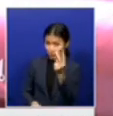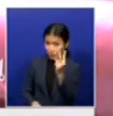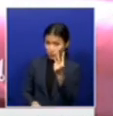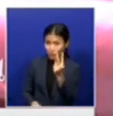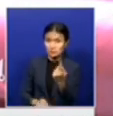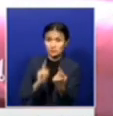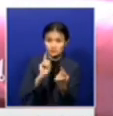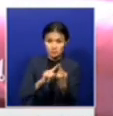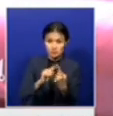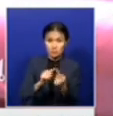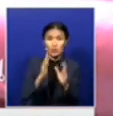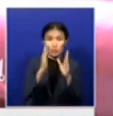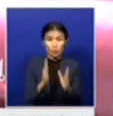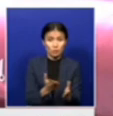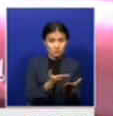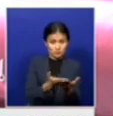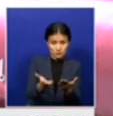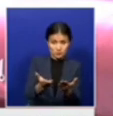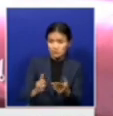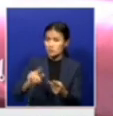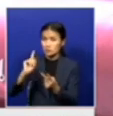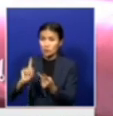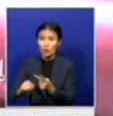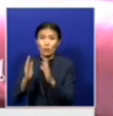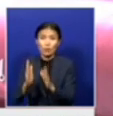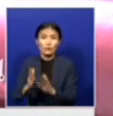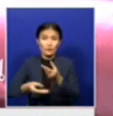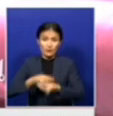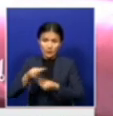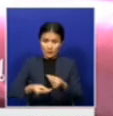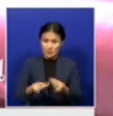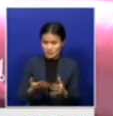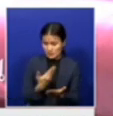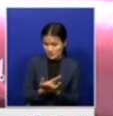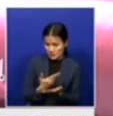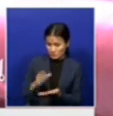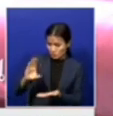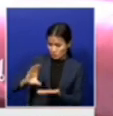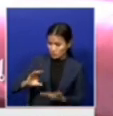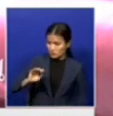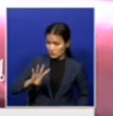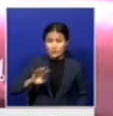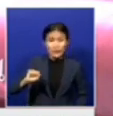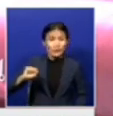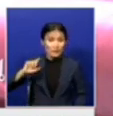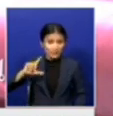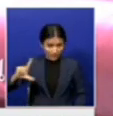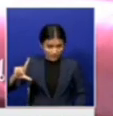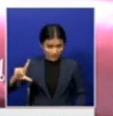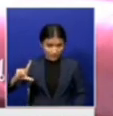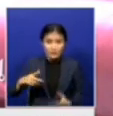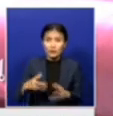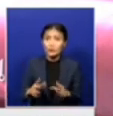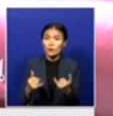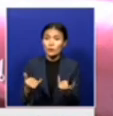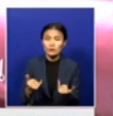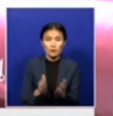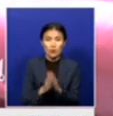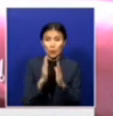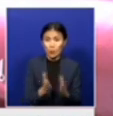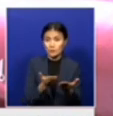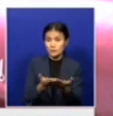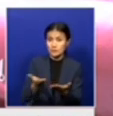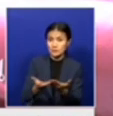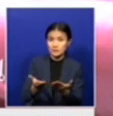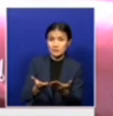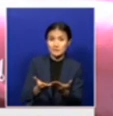มกำลังจะพูดถึง400,000 ล้านที่ท่านจะเอาไปฟื้นฟูเศรษฐกิจนะครับโดยฝ่ายผู้ซื้อต้องมีส